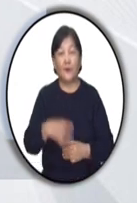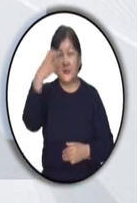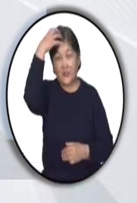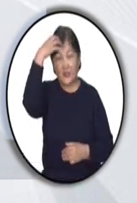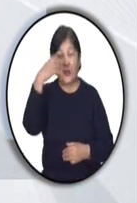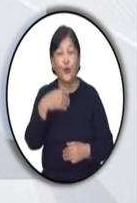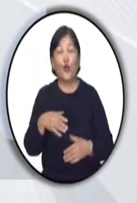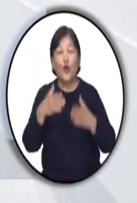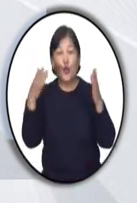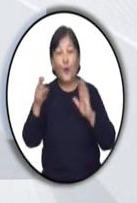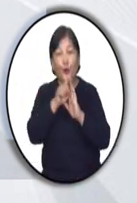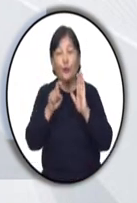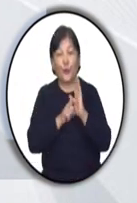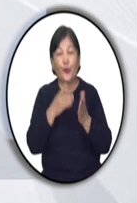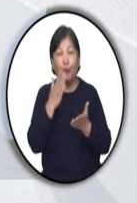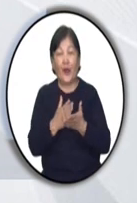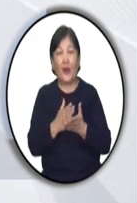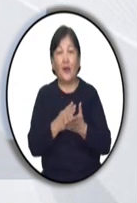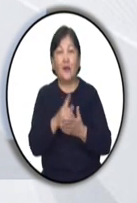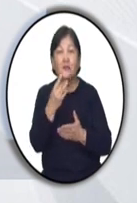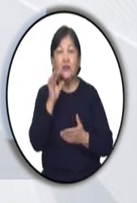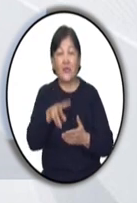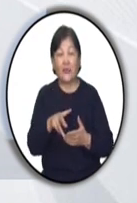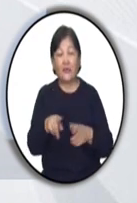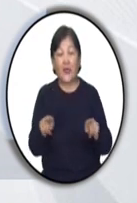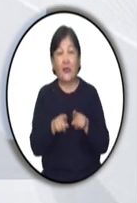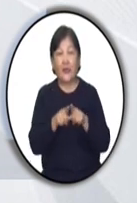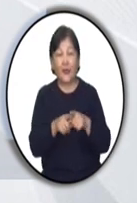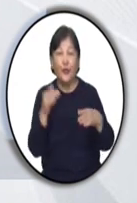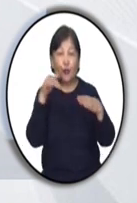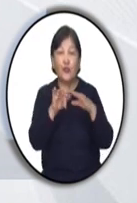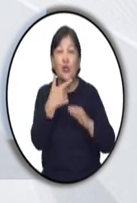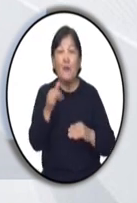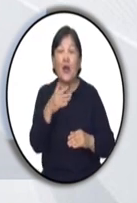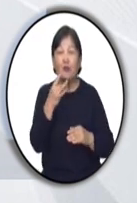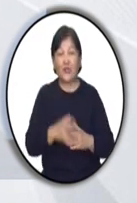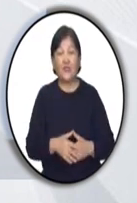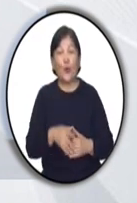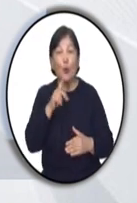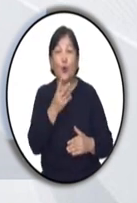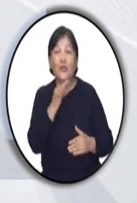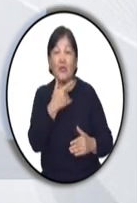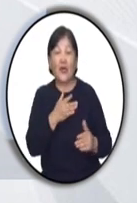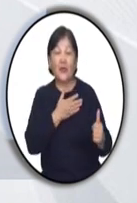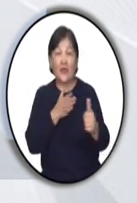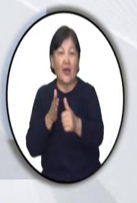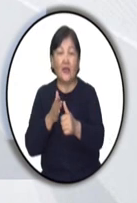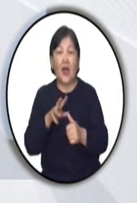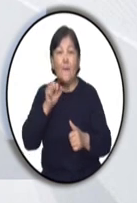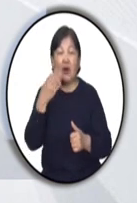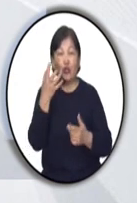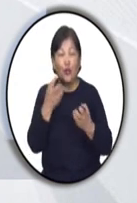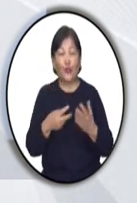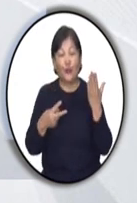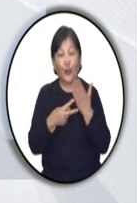салбарыг бол дэмжсэн ийм засгийн газрын томоохон хөтөлбөрүүд хэрэгжиж байгаа. Зарлууд маш гэсэн энэ дээр их төлөвлөгдөж байгаа учраас